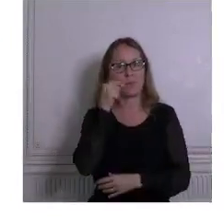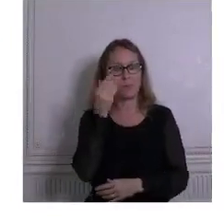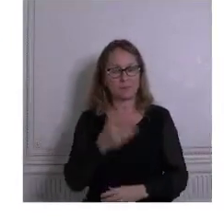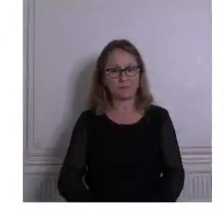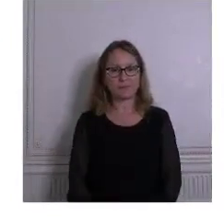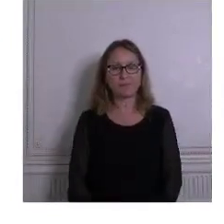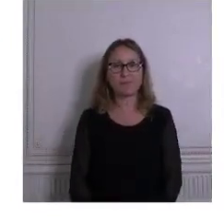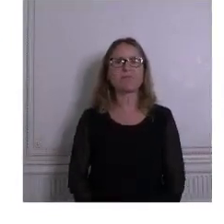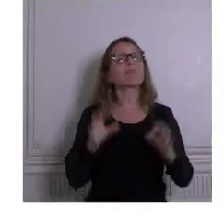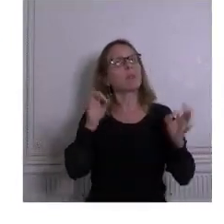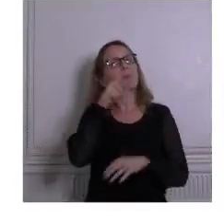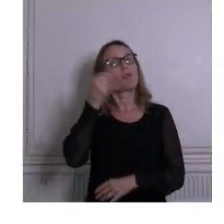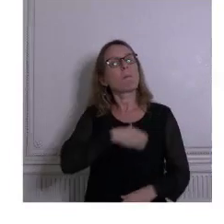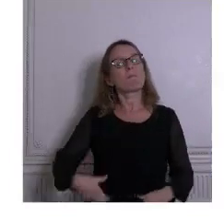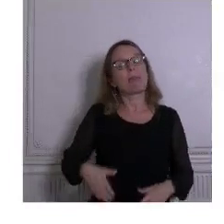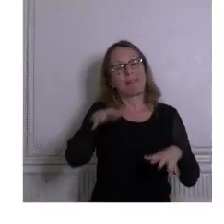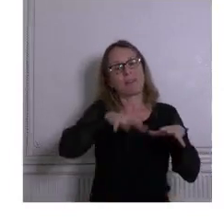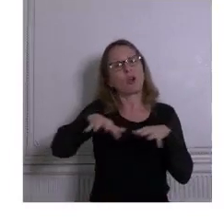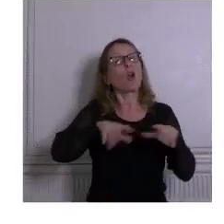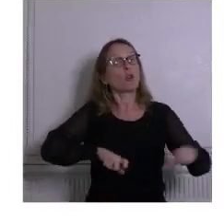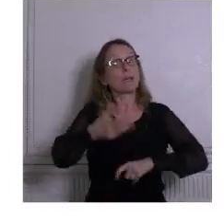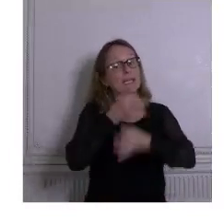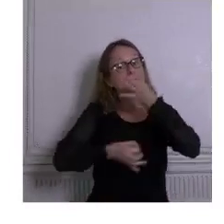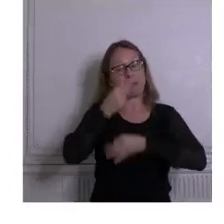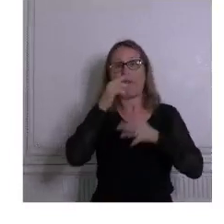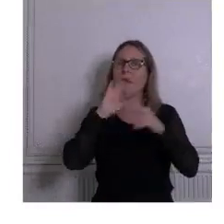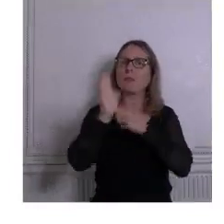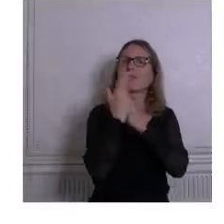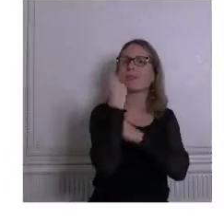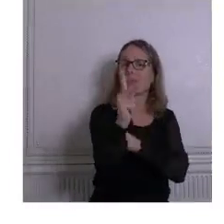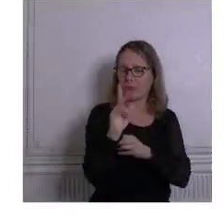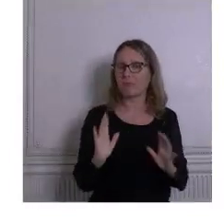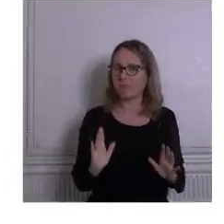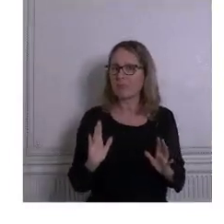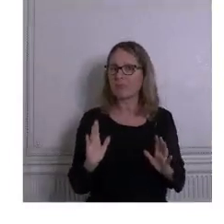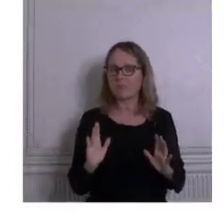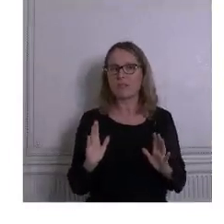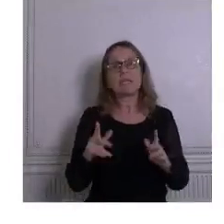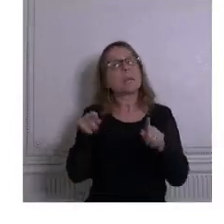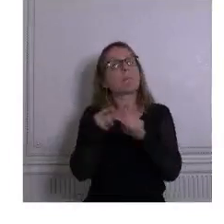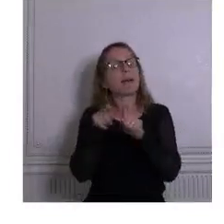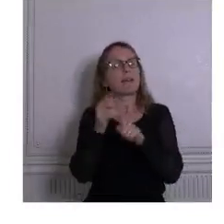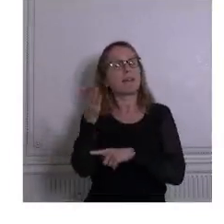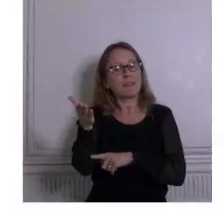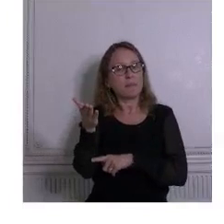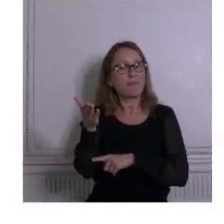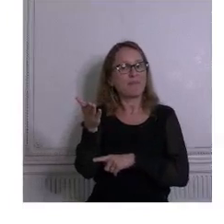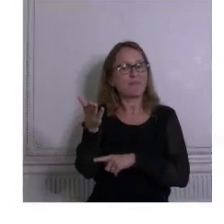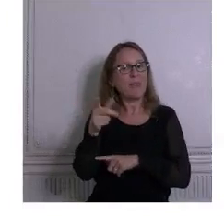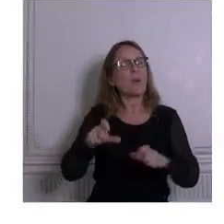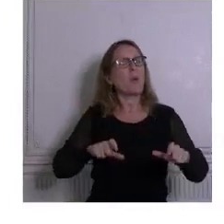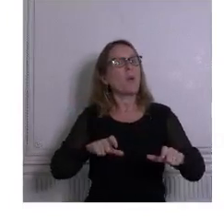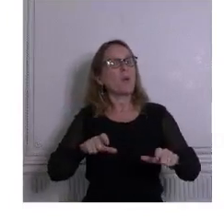plutôt qu'acheter ce bâtiment, ou plutôt que de faire cette action-là, plutôt que de mettre en place un planétarium, ben pim, je